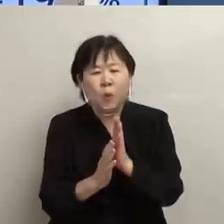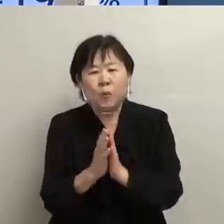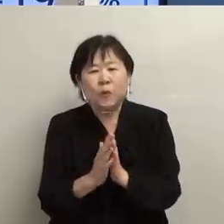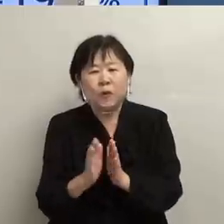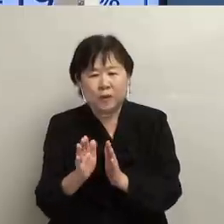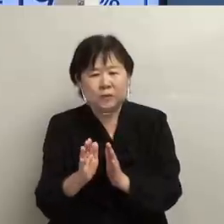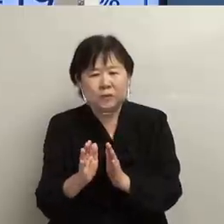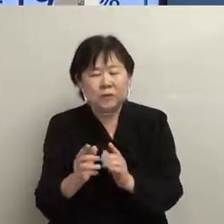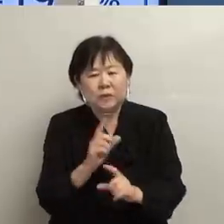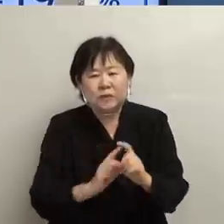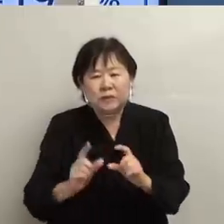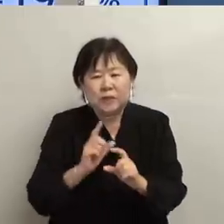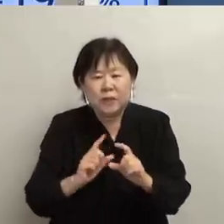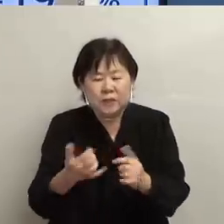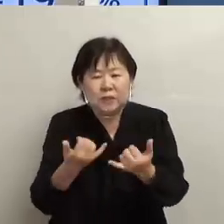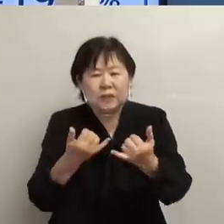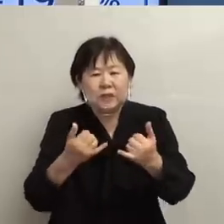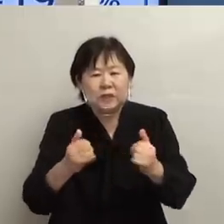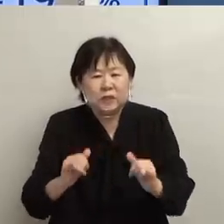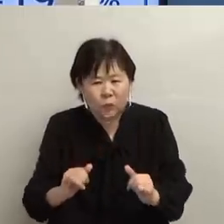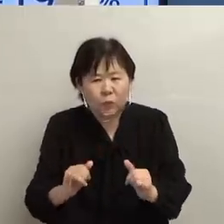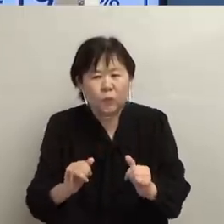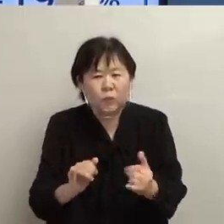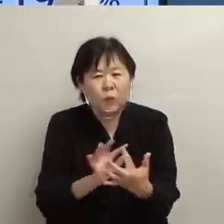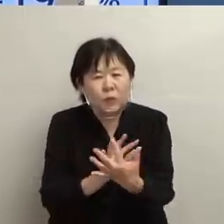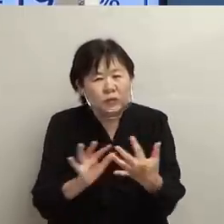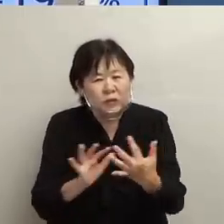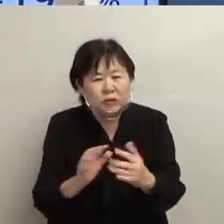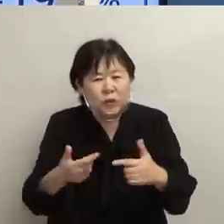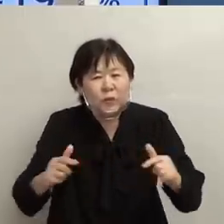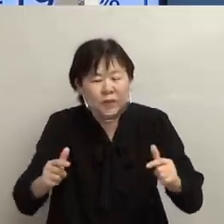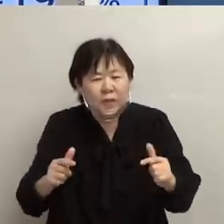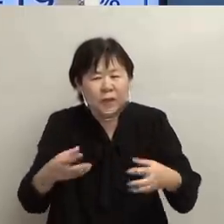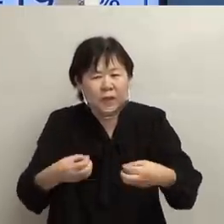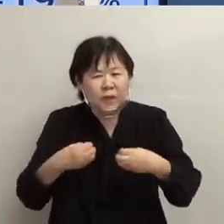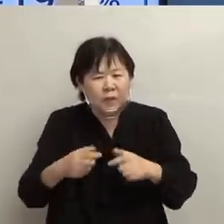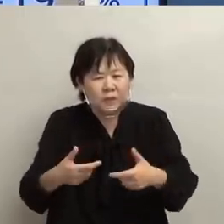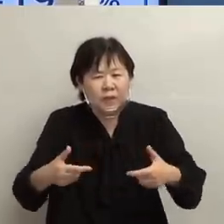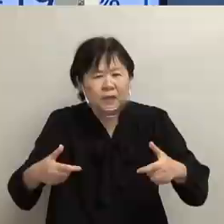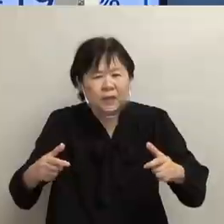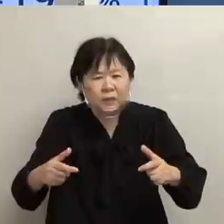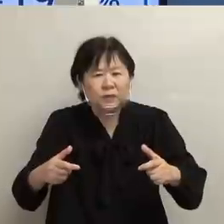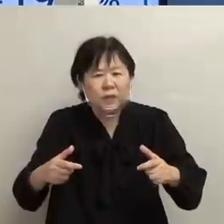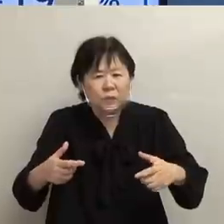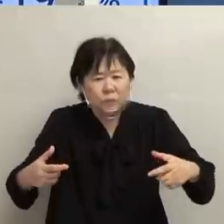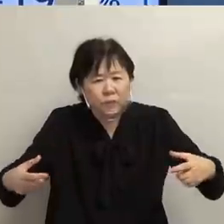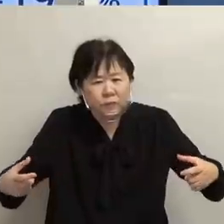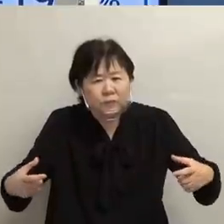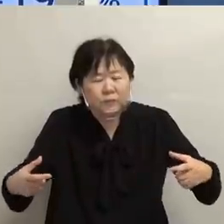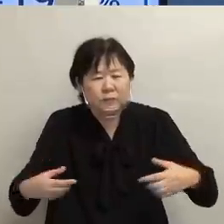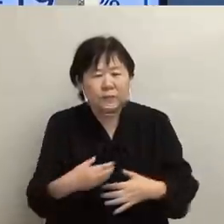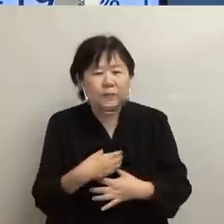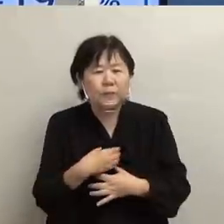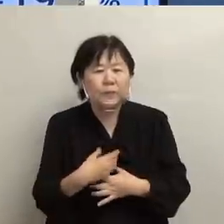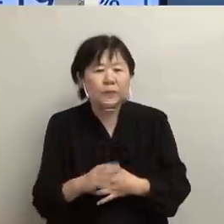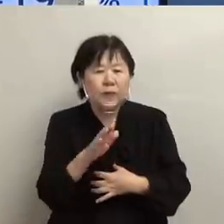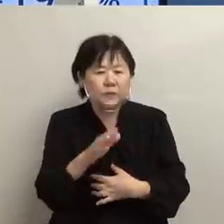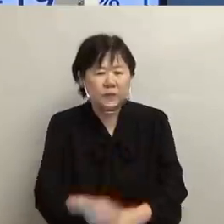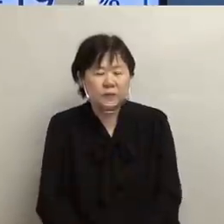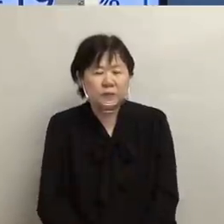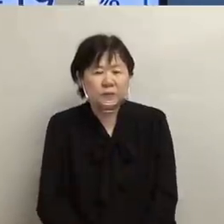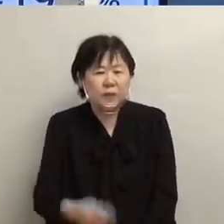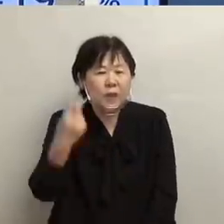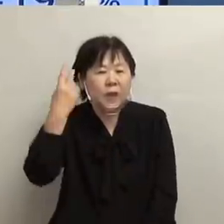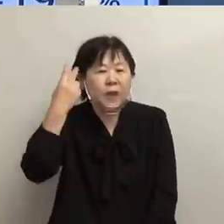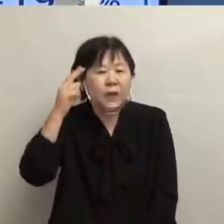人流が増加して感染拡大が進むまあこういう危惧をですね感じていますさて